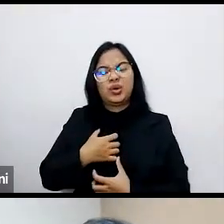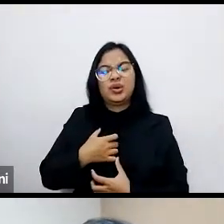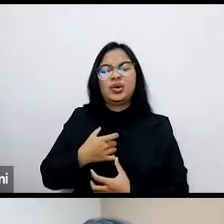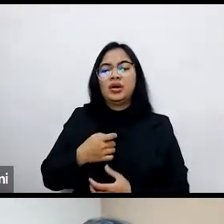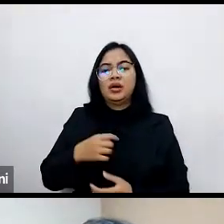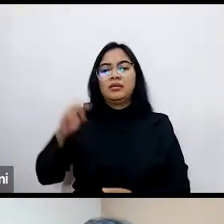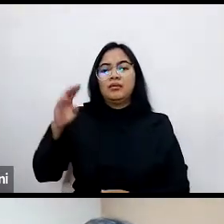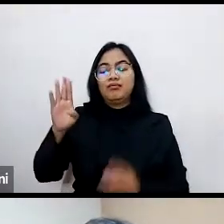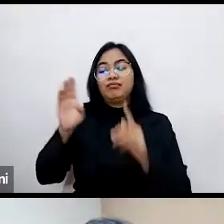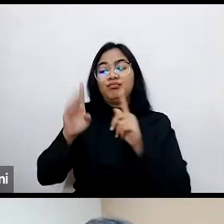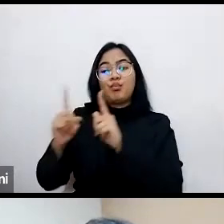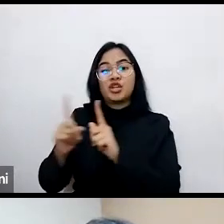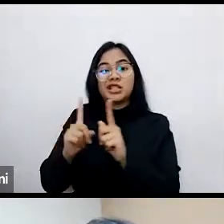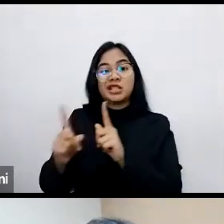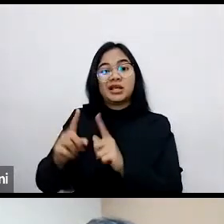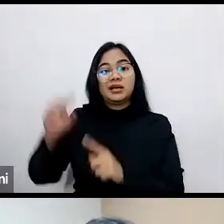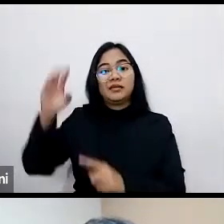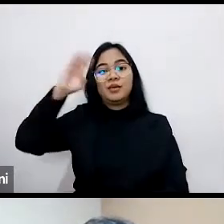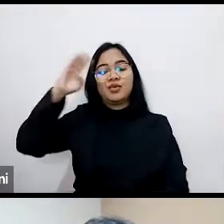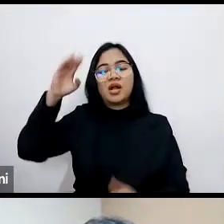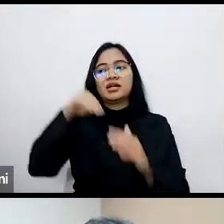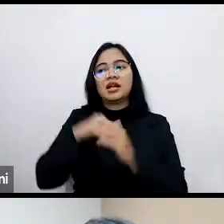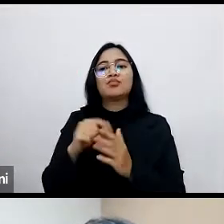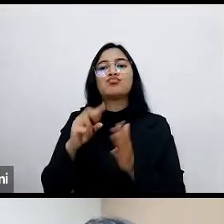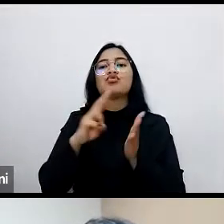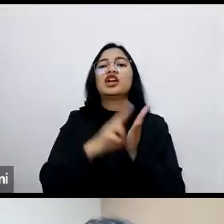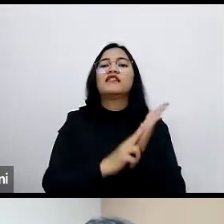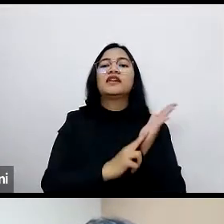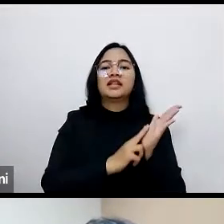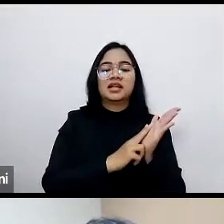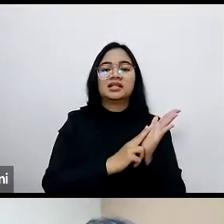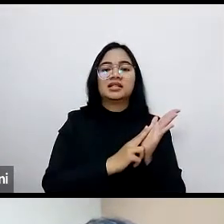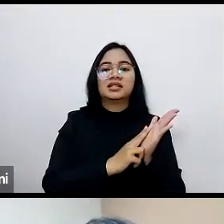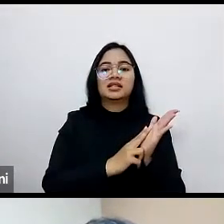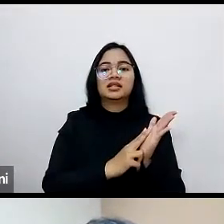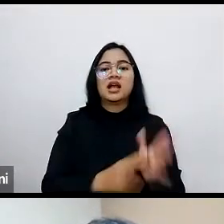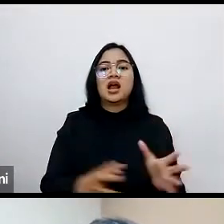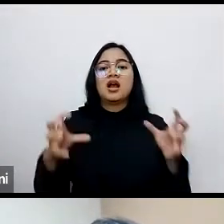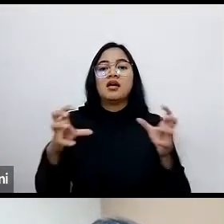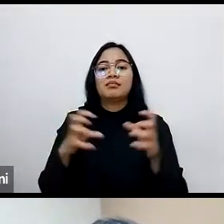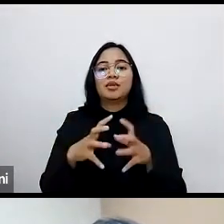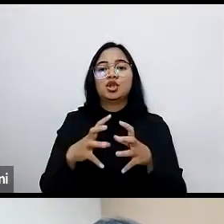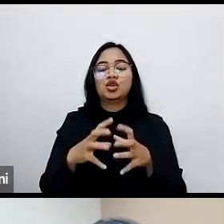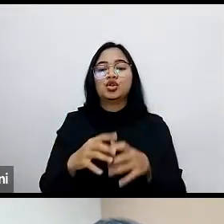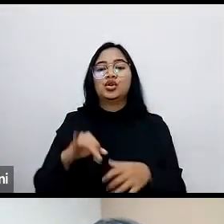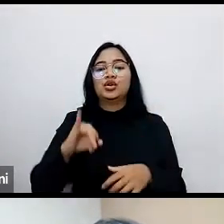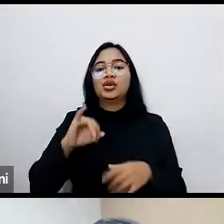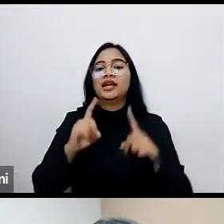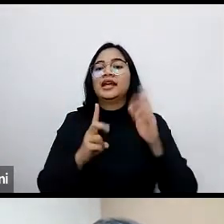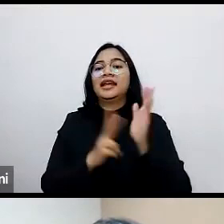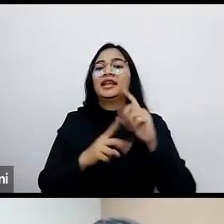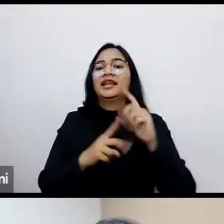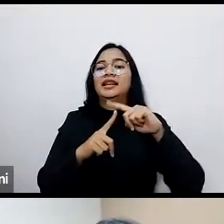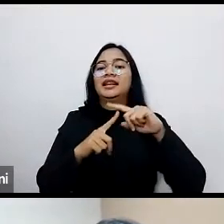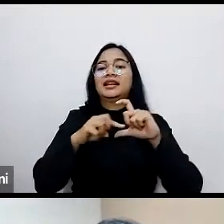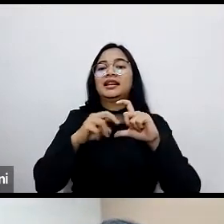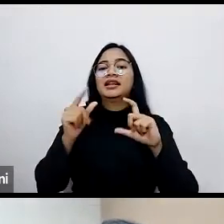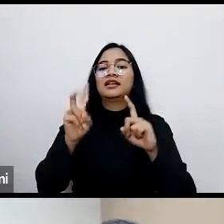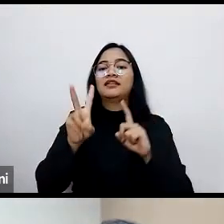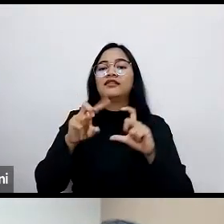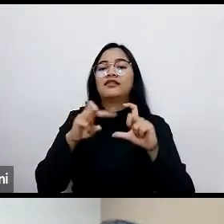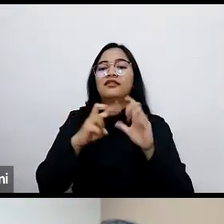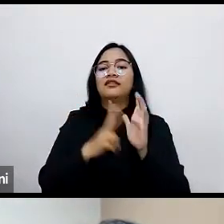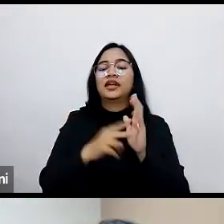akan cerita lebih banyak nanti. Nah, salah satu bentuk intervensi yang saya dan teman-teman lakukan di ruang publik itu